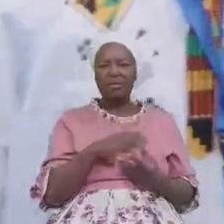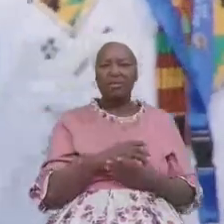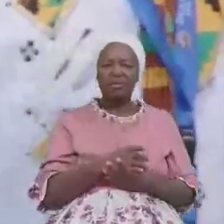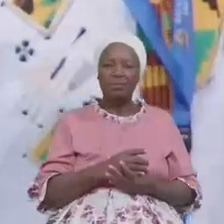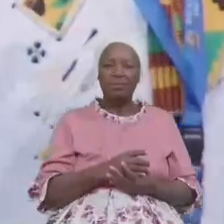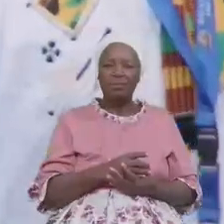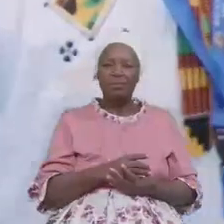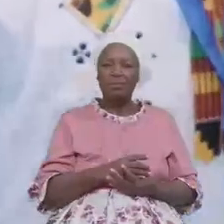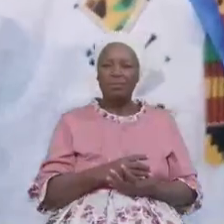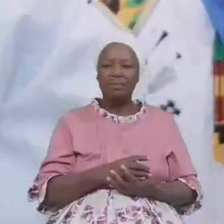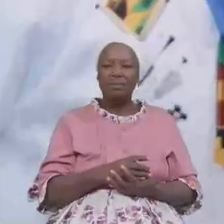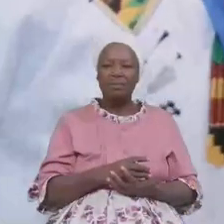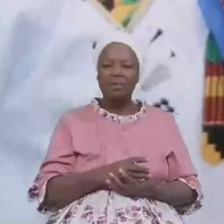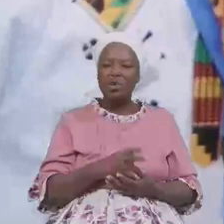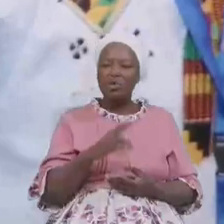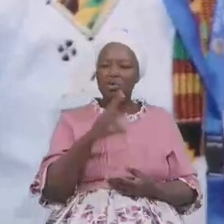Pas de dégradation.